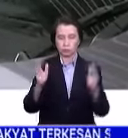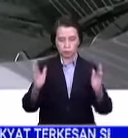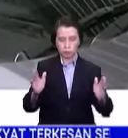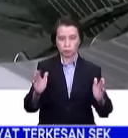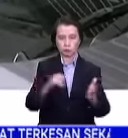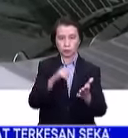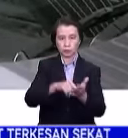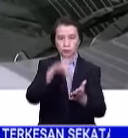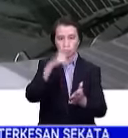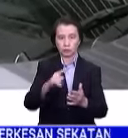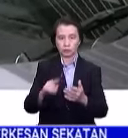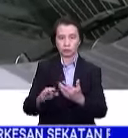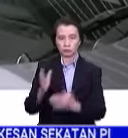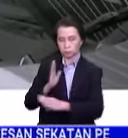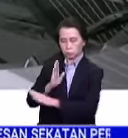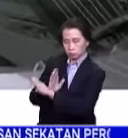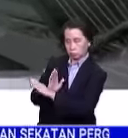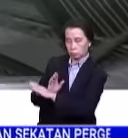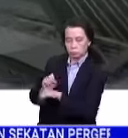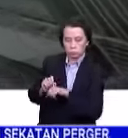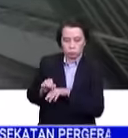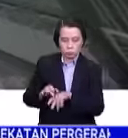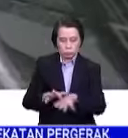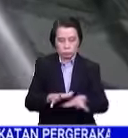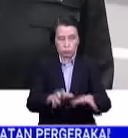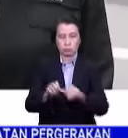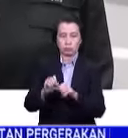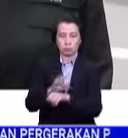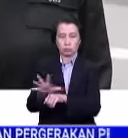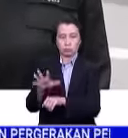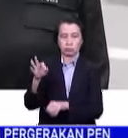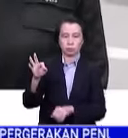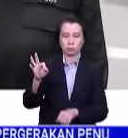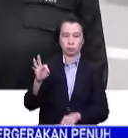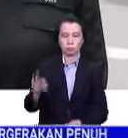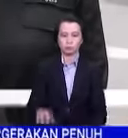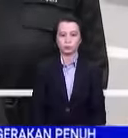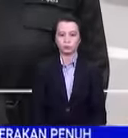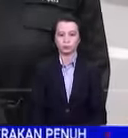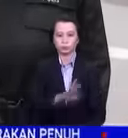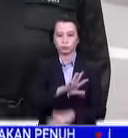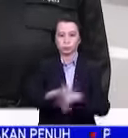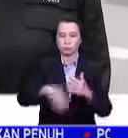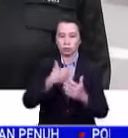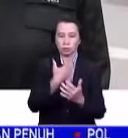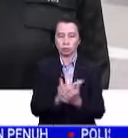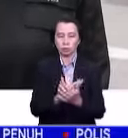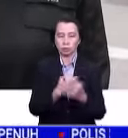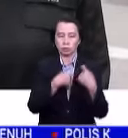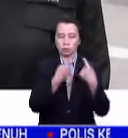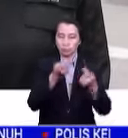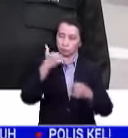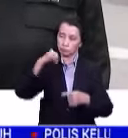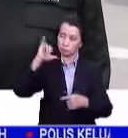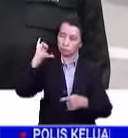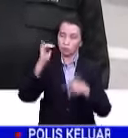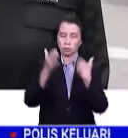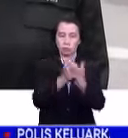ini untuk mengekang penularan virus COVID-19. Rumah SJR yang beroperasi semenjak semalam sampai hari